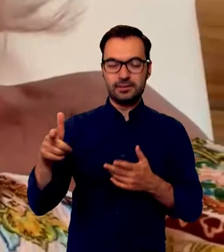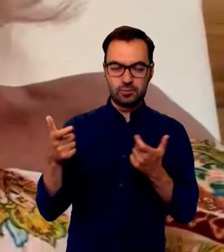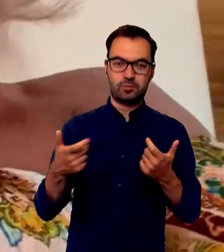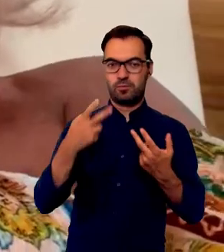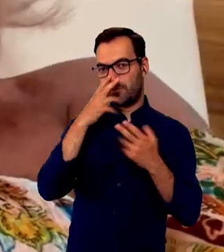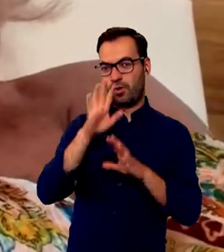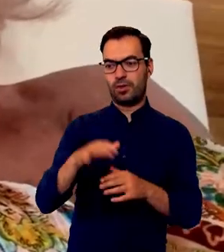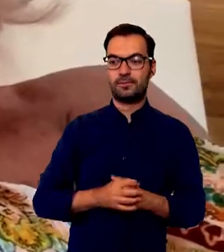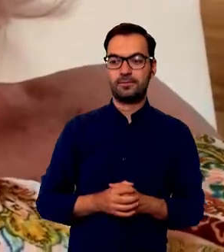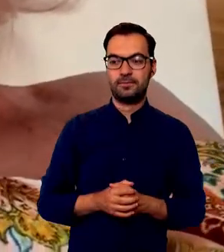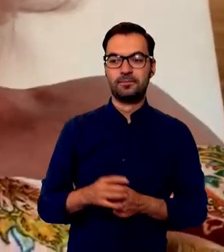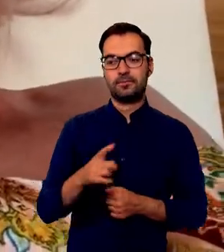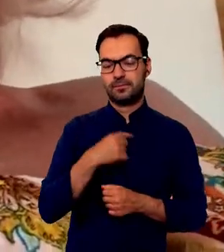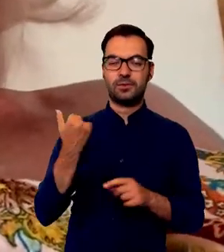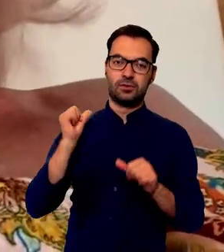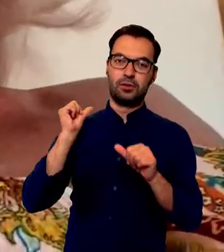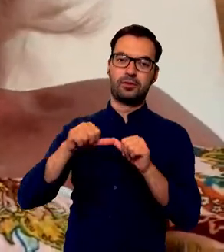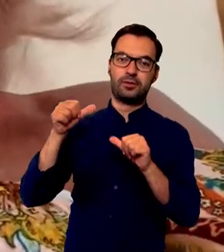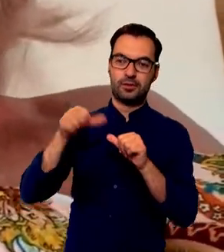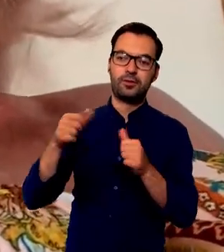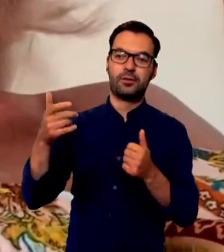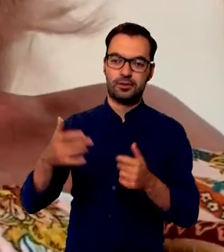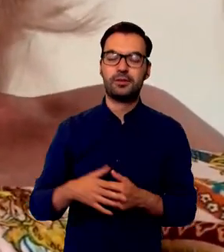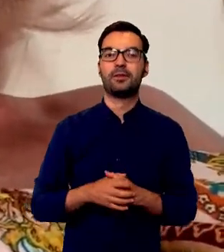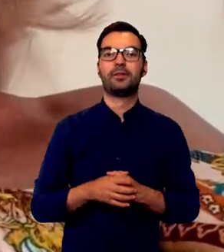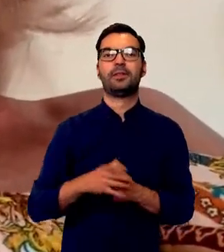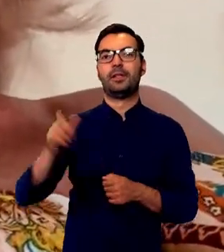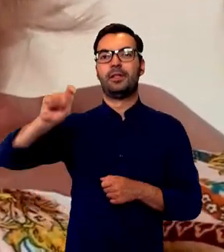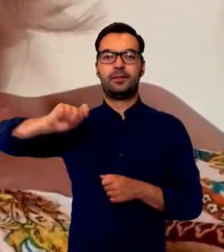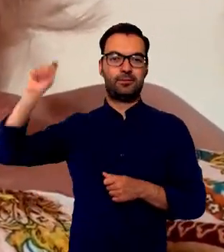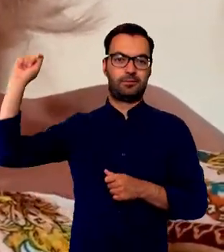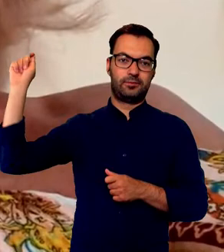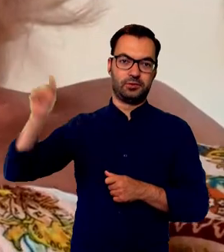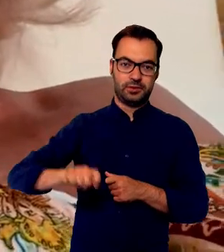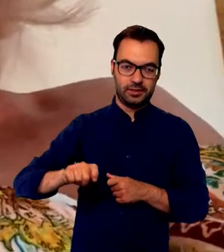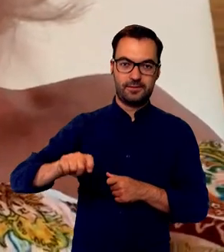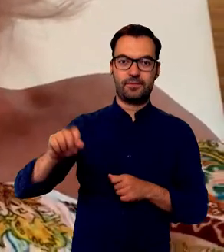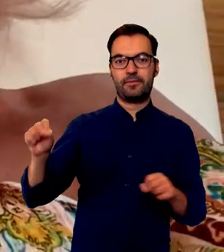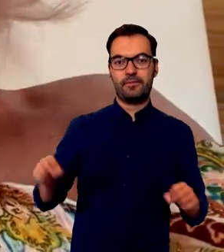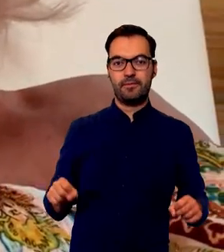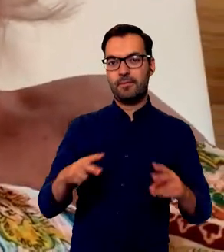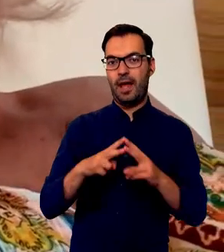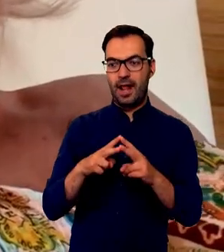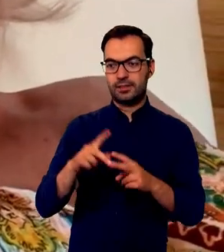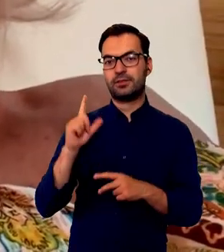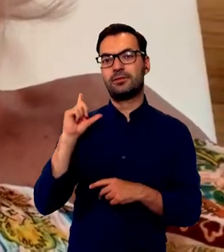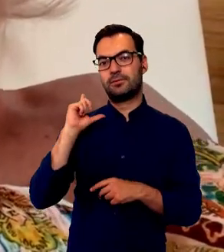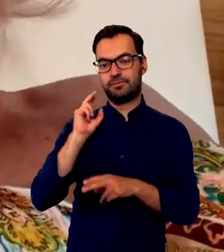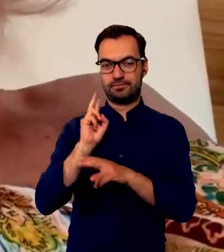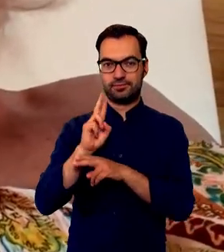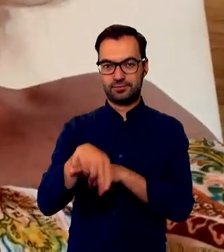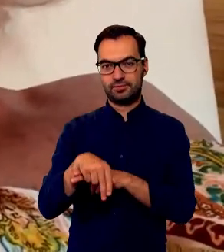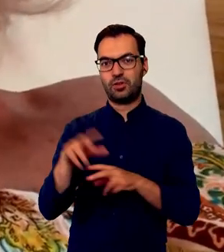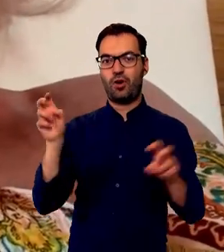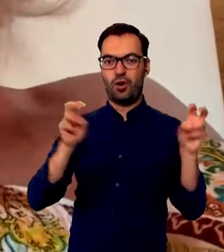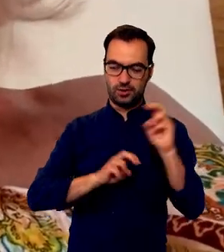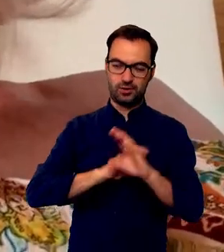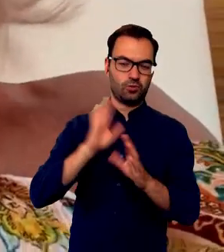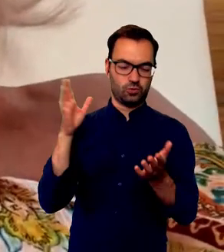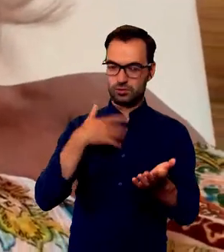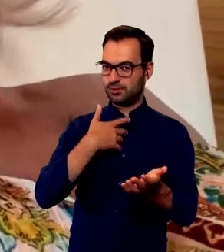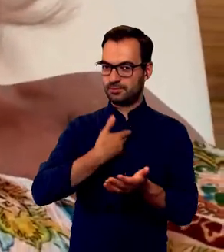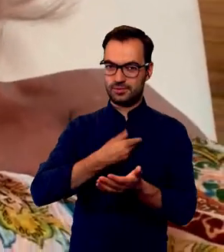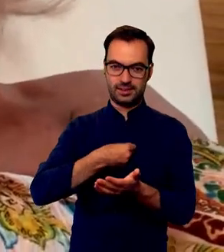pokazy. No i my jak co roku, to już był tam kolejny nasz pokaz, przyjechaliśmy do Paryża, wchodzimy do tego hotelu Crillon, wszystko z góry